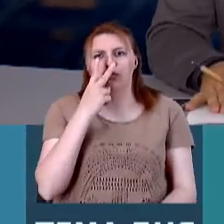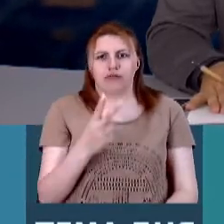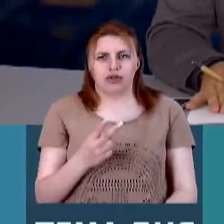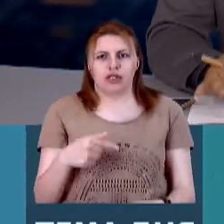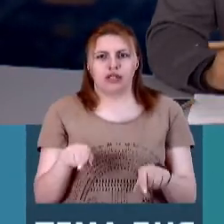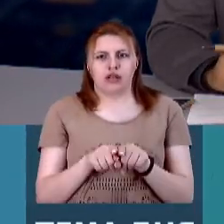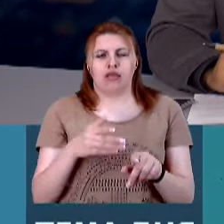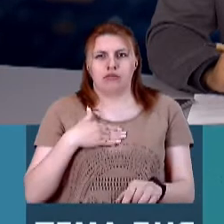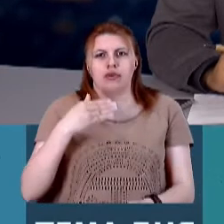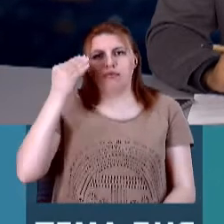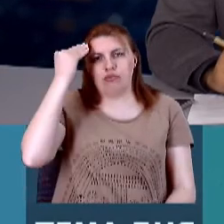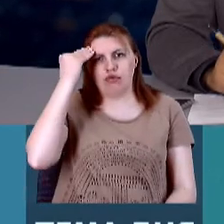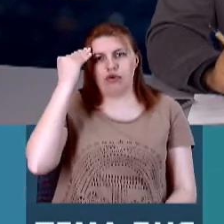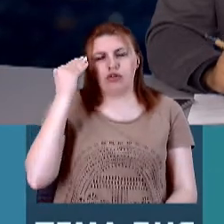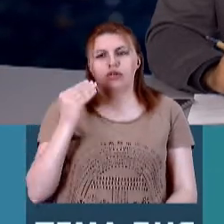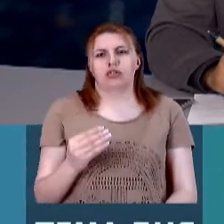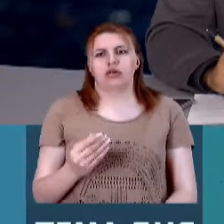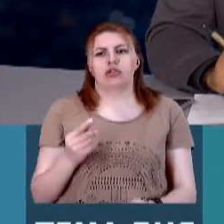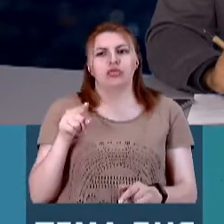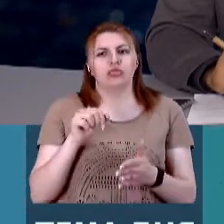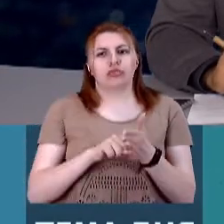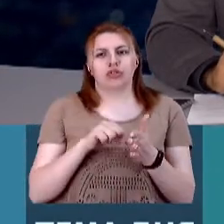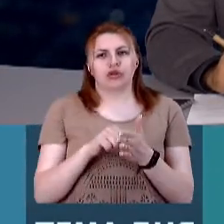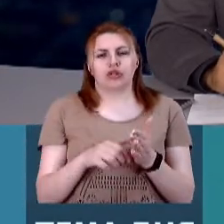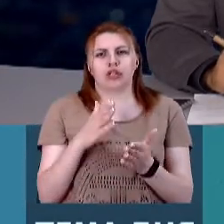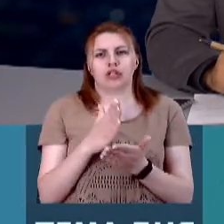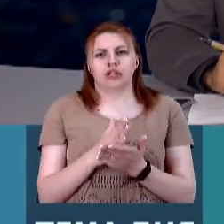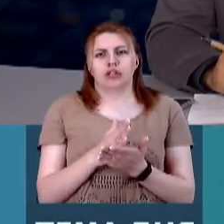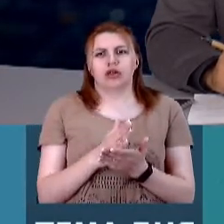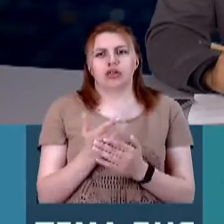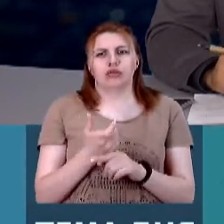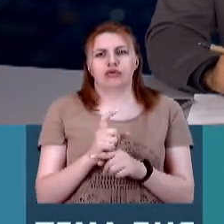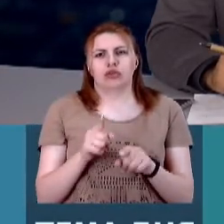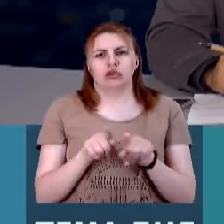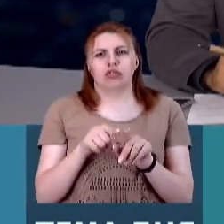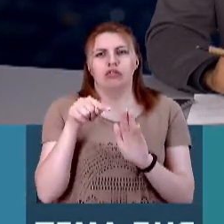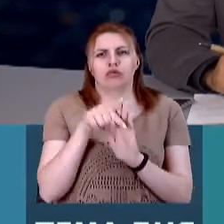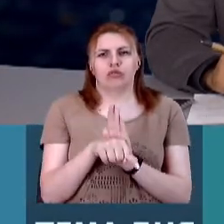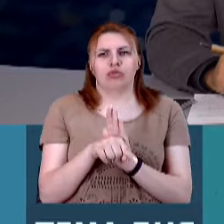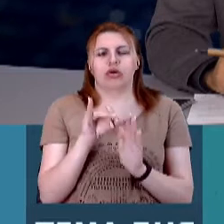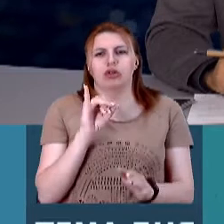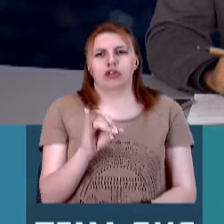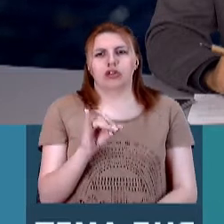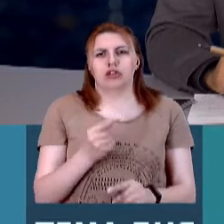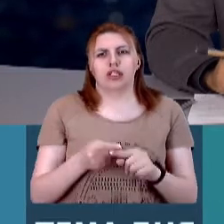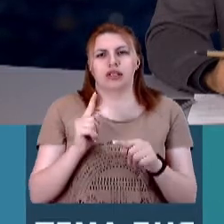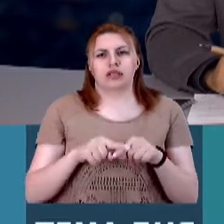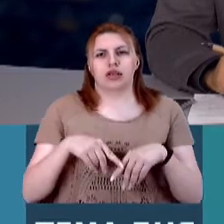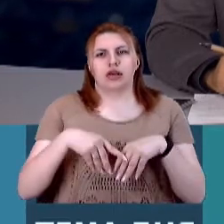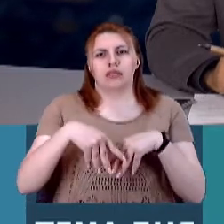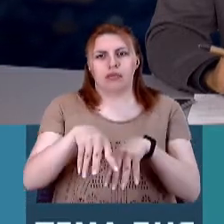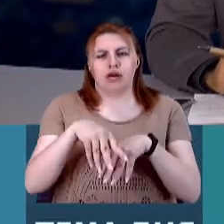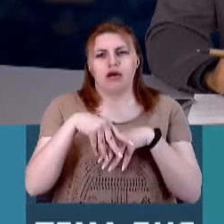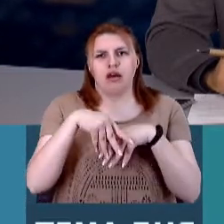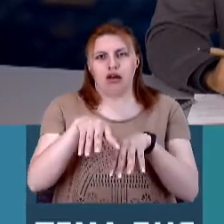мій погляд, тут причина є дуже така глибока. І цей парад